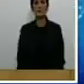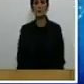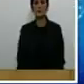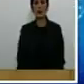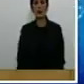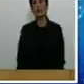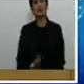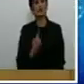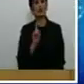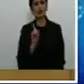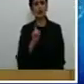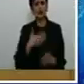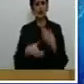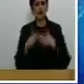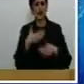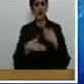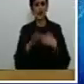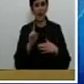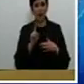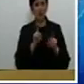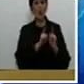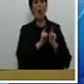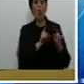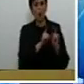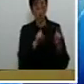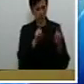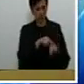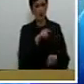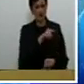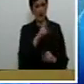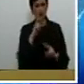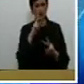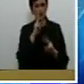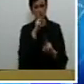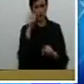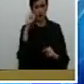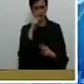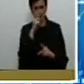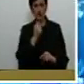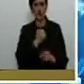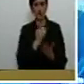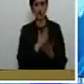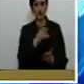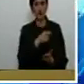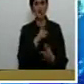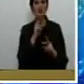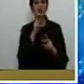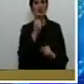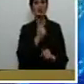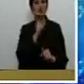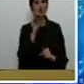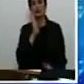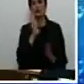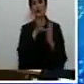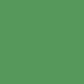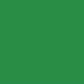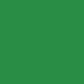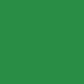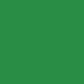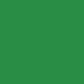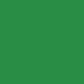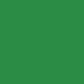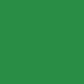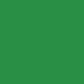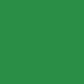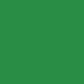maro moigos. An Ukraina moigos. Chen rogor pasu khobt. Es khob Marta sa intereso tema, da, albat khub ketesik nemo ro amaze vim chelos.